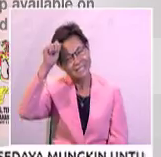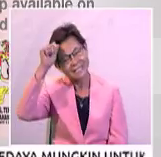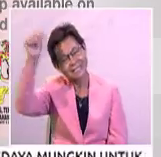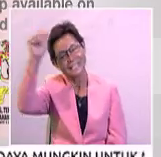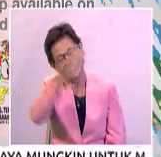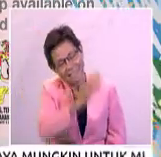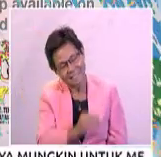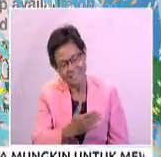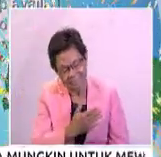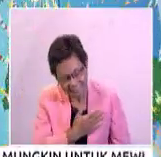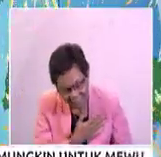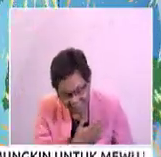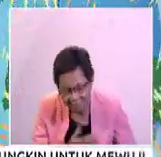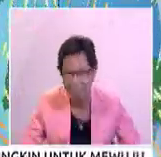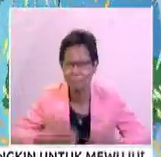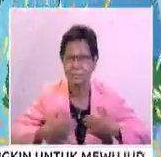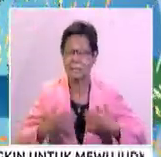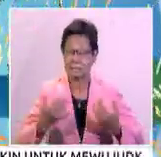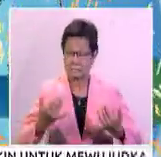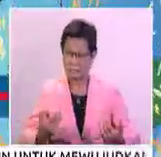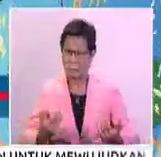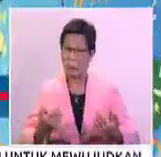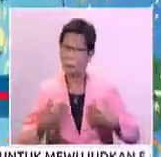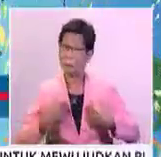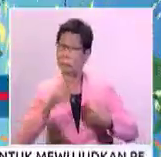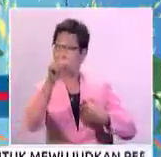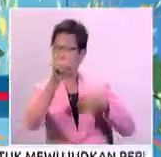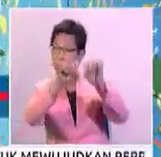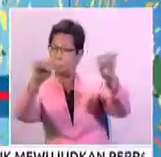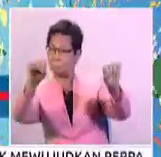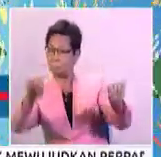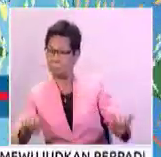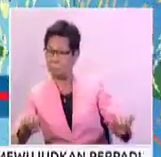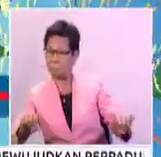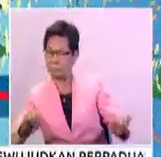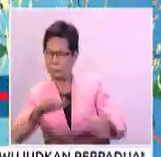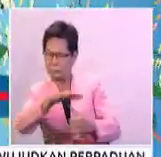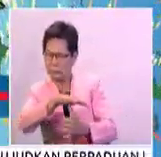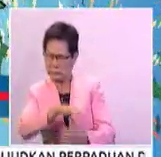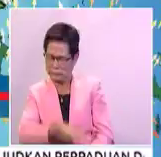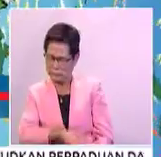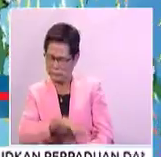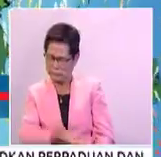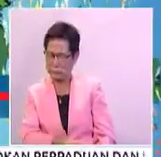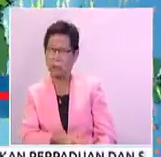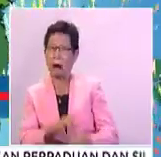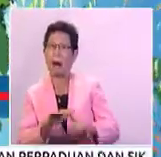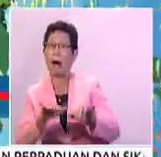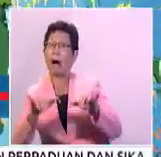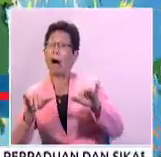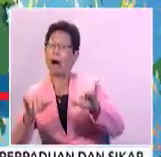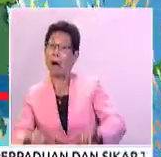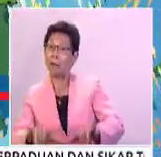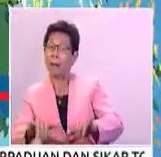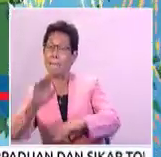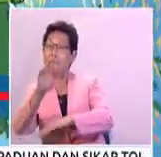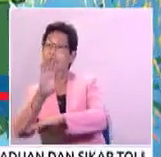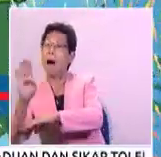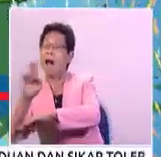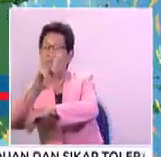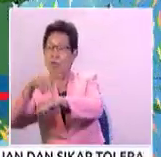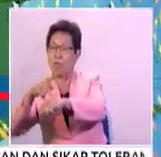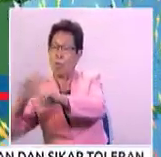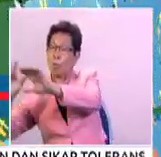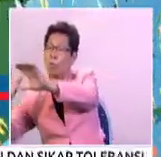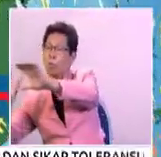Assalamualaikum dan salam sejahtera. Pada ketika ini, terdapat satu sistem bertekanan rendah yang kini berada di barat Filipina dan ianya bergerak ke